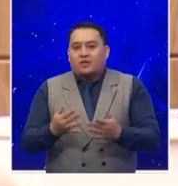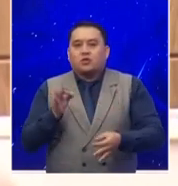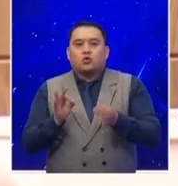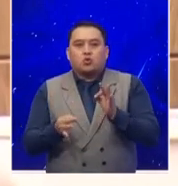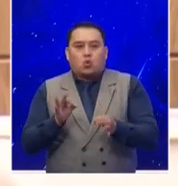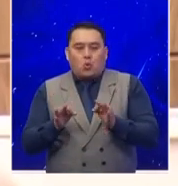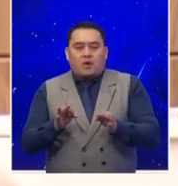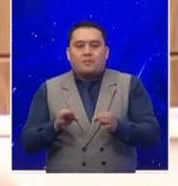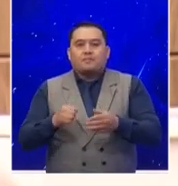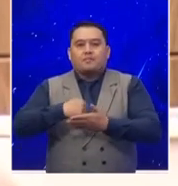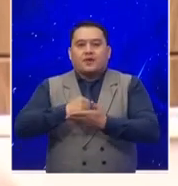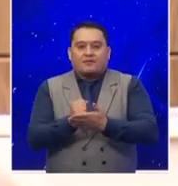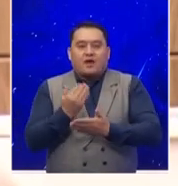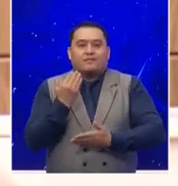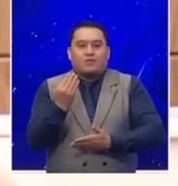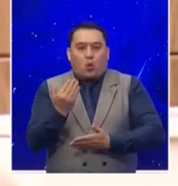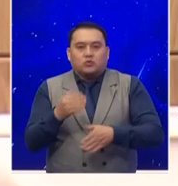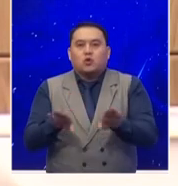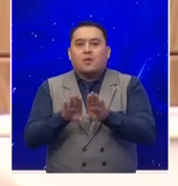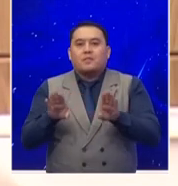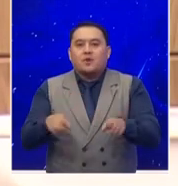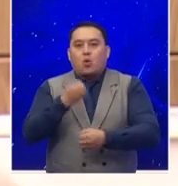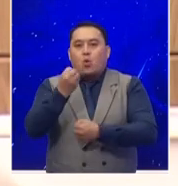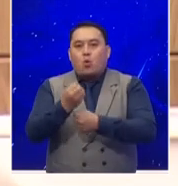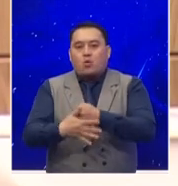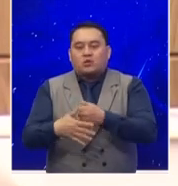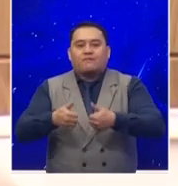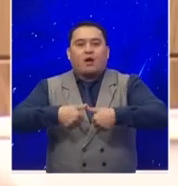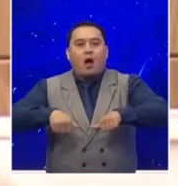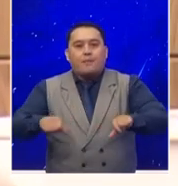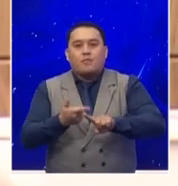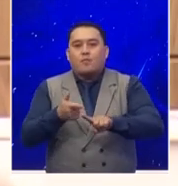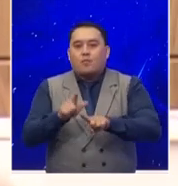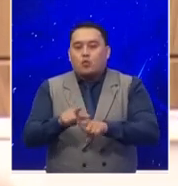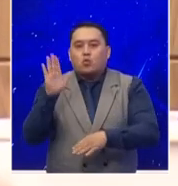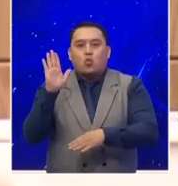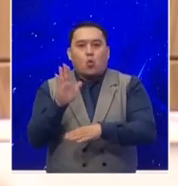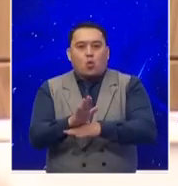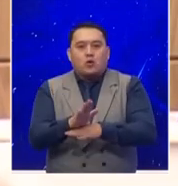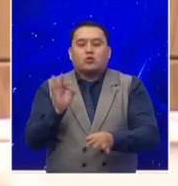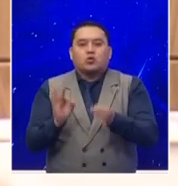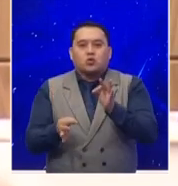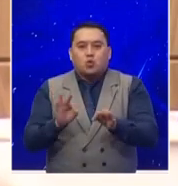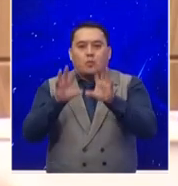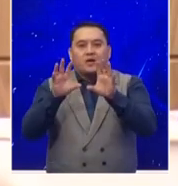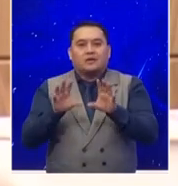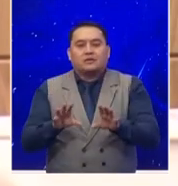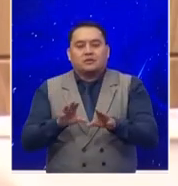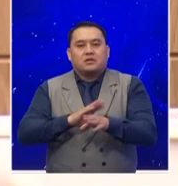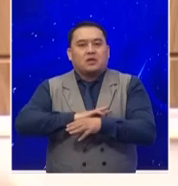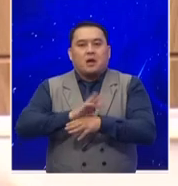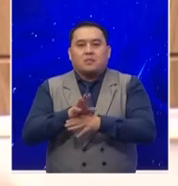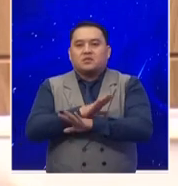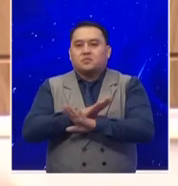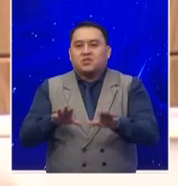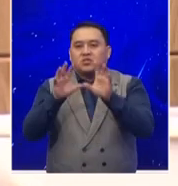нормативтік құқықтық акт деп санады. Сонымен бірге орталық сайлау комиссиясы бұл қаулының құқықтық нормаларын қамтымайтынын және